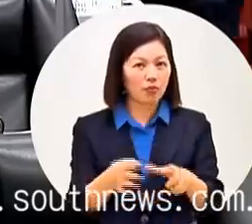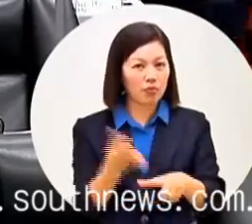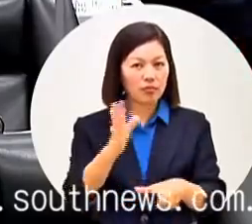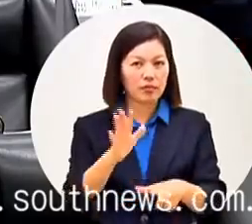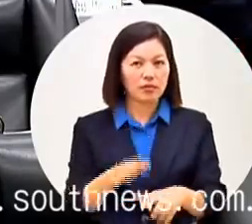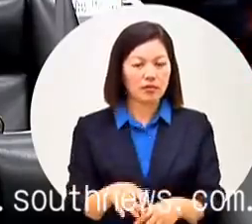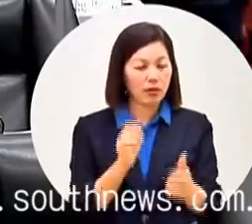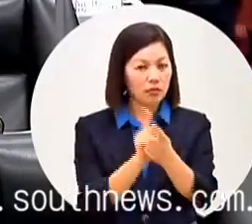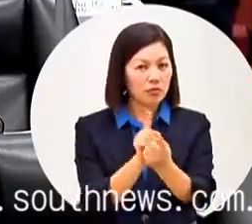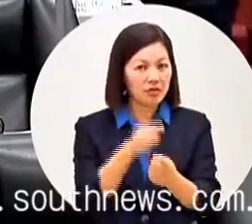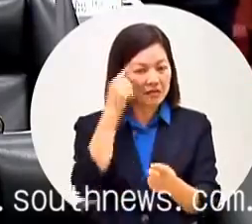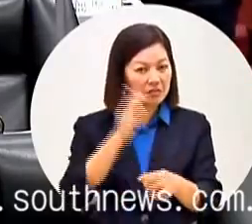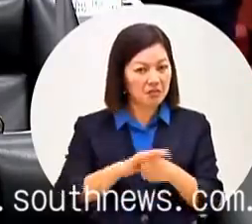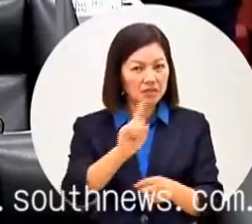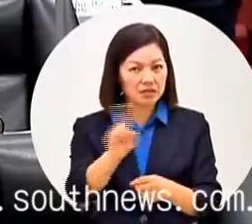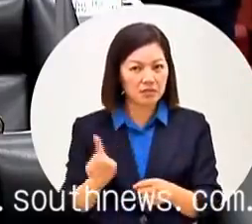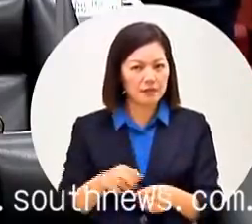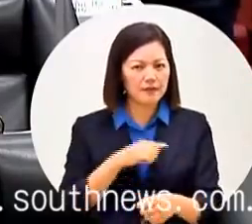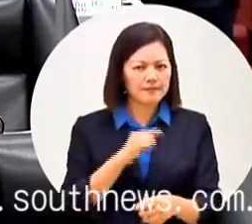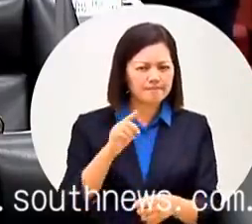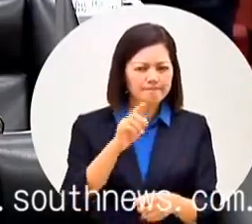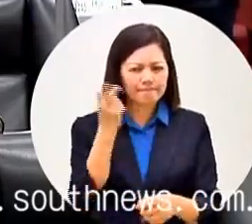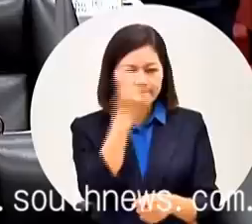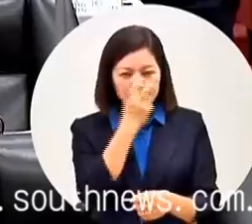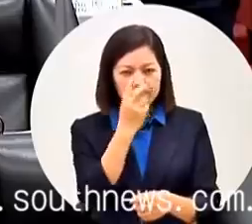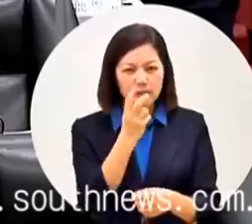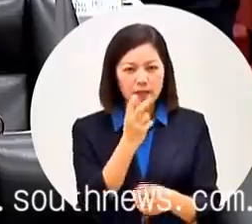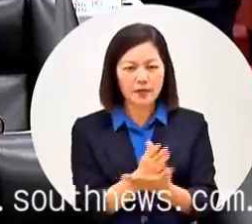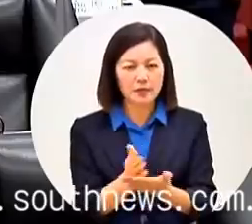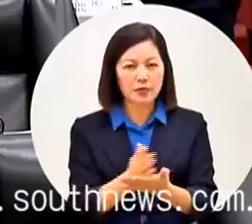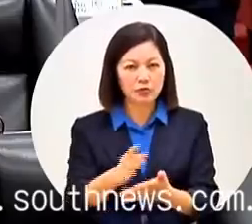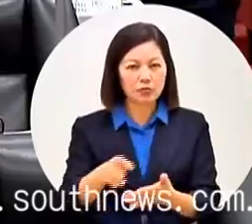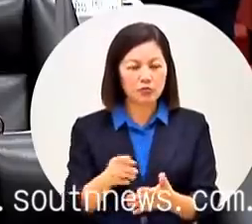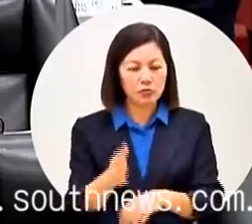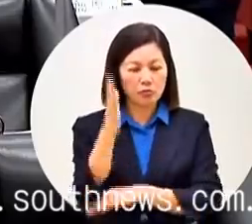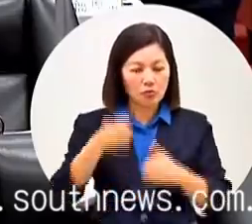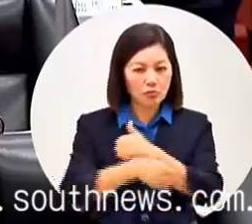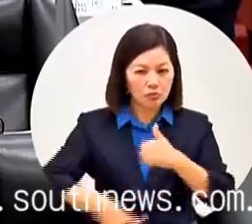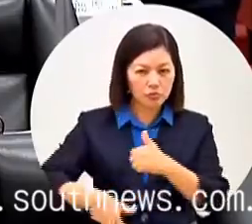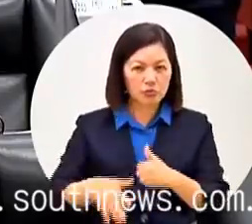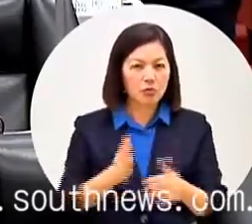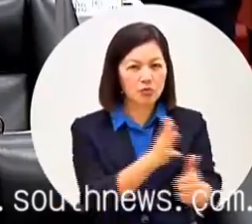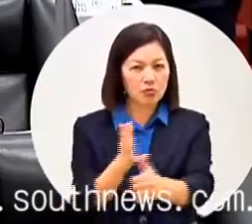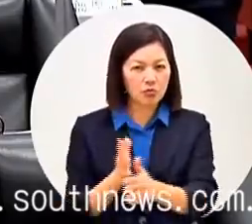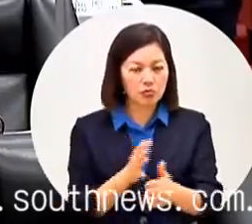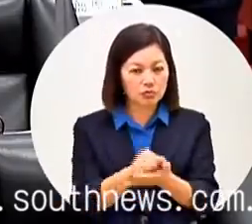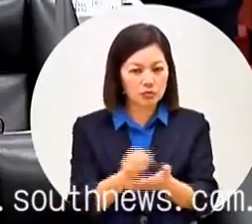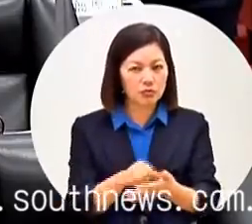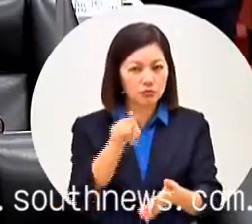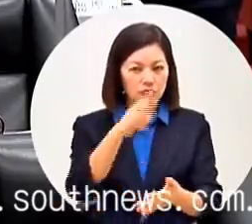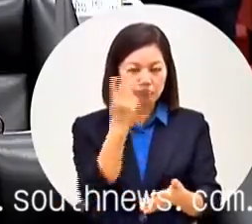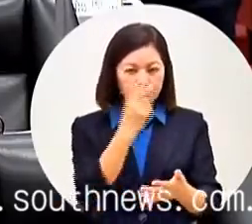等等的，我想你务必要去审视的去看待这一些不同机构所做的民调了为什么有那